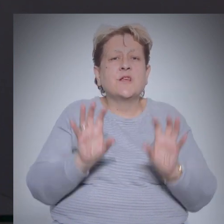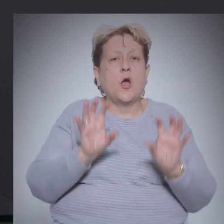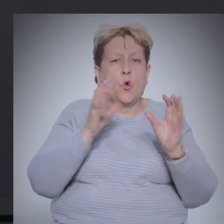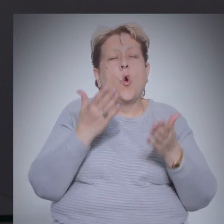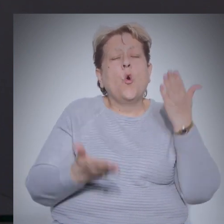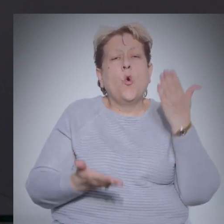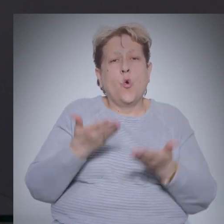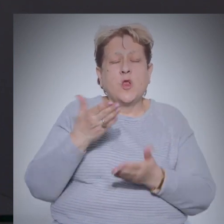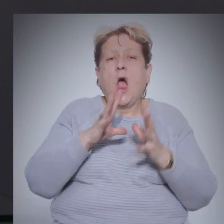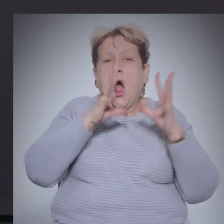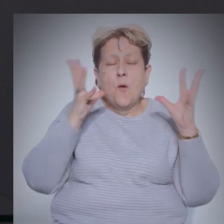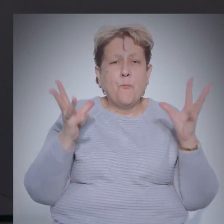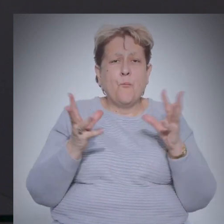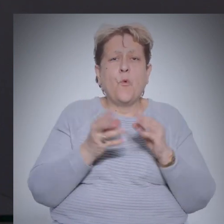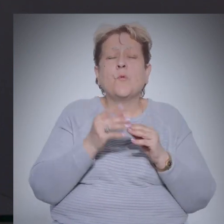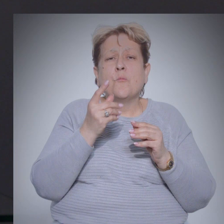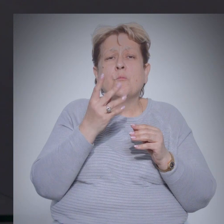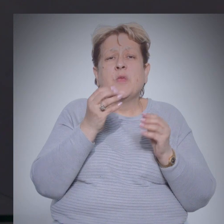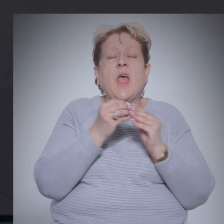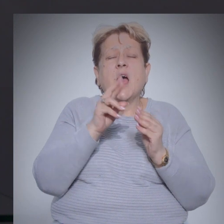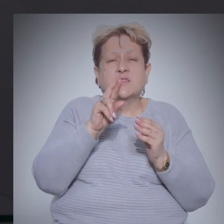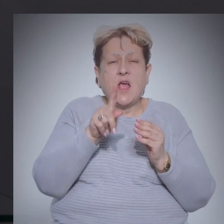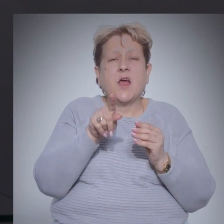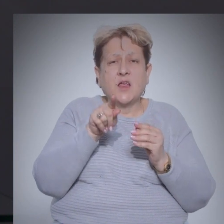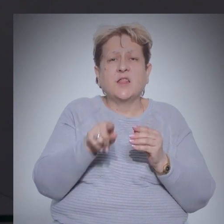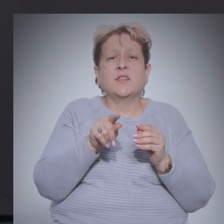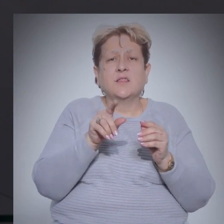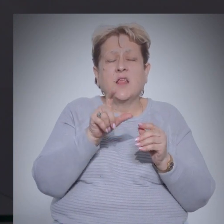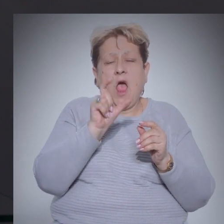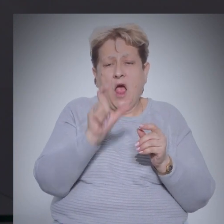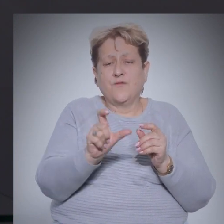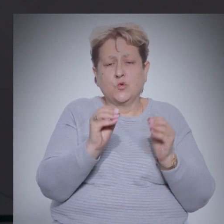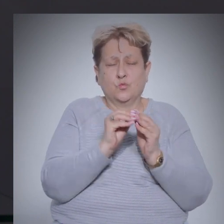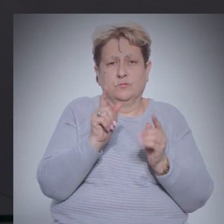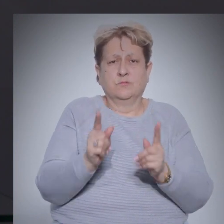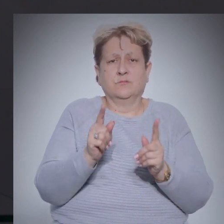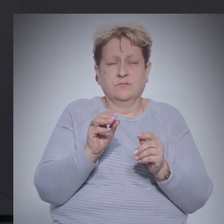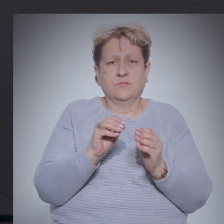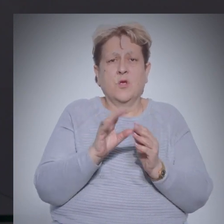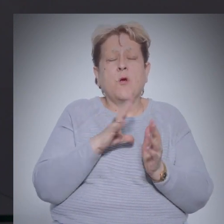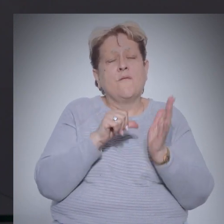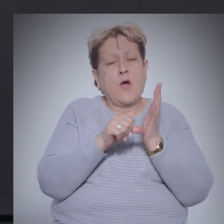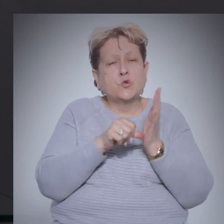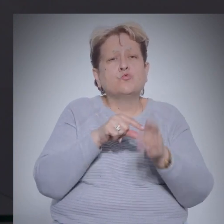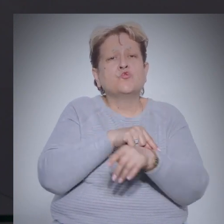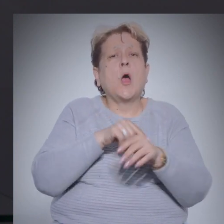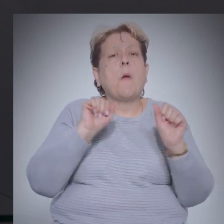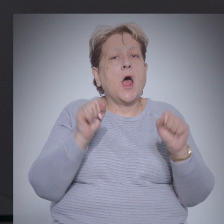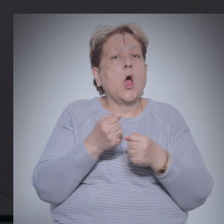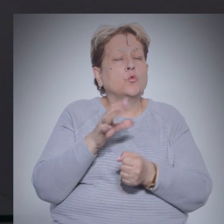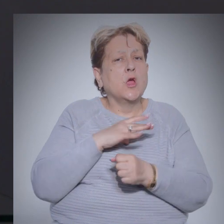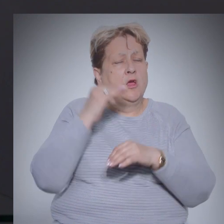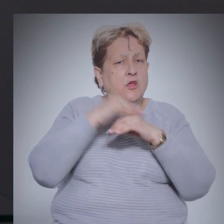կապված, որինակ անբողջ մի տաս տարի այս տվյալ հատվածում եղել է, որինակ, 60